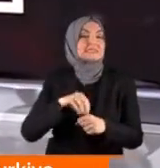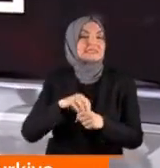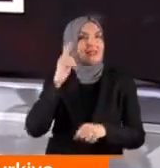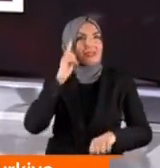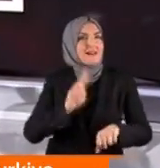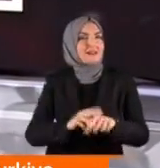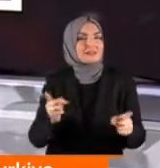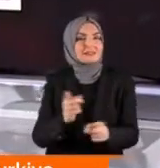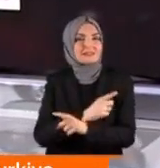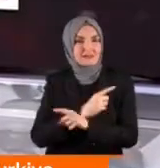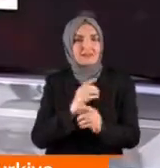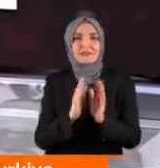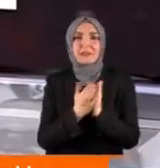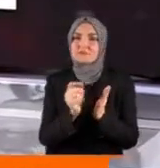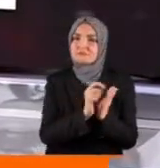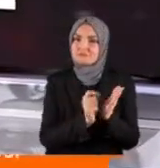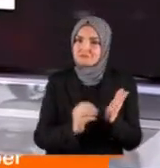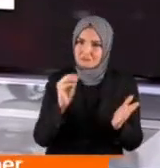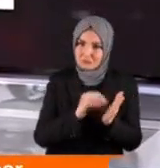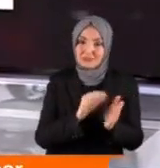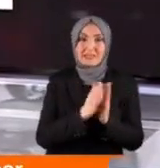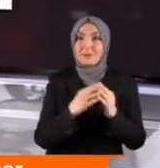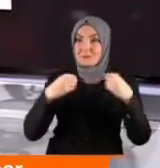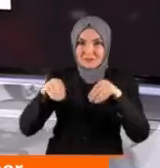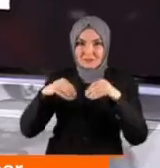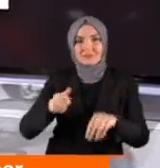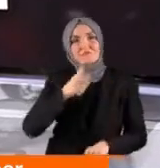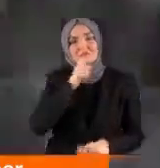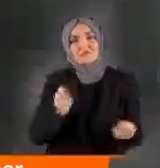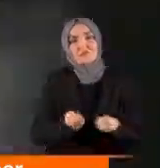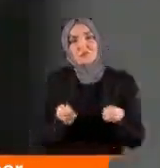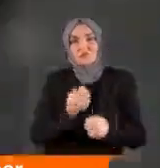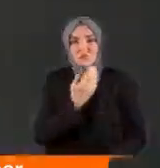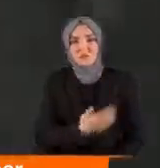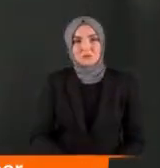o kitabı satarak geçimini sağlamaya çalışıyor.